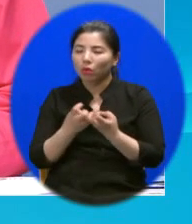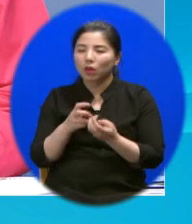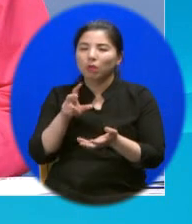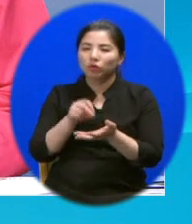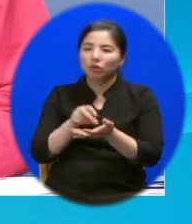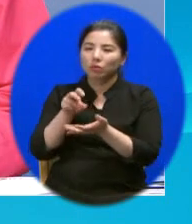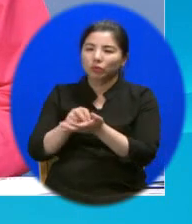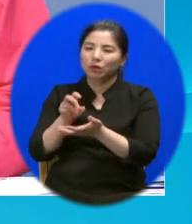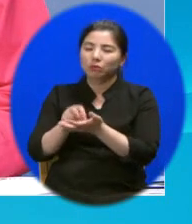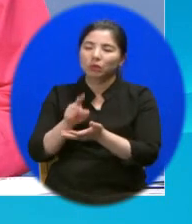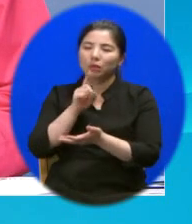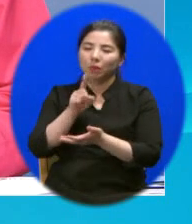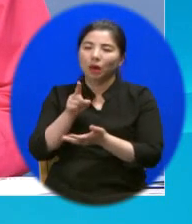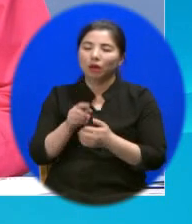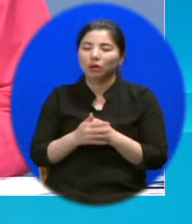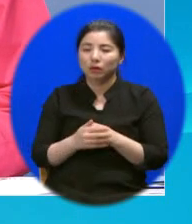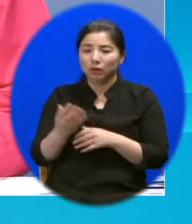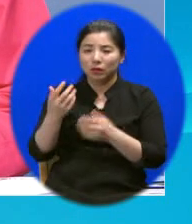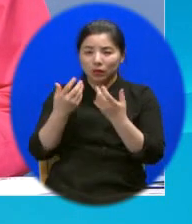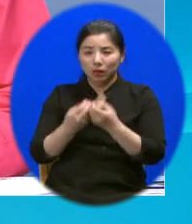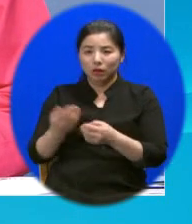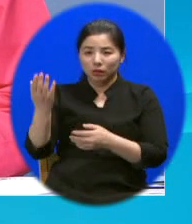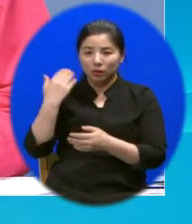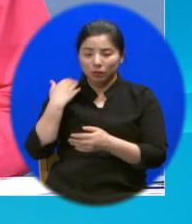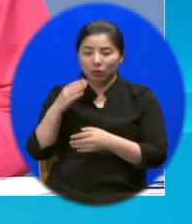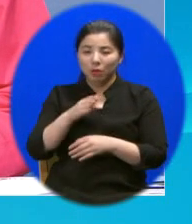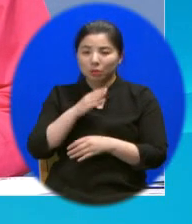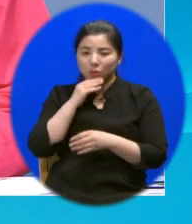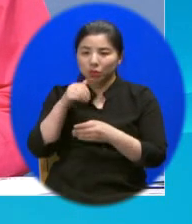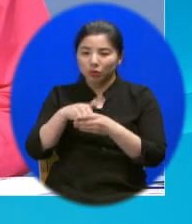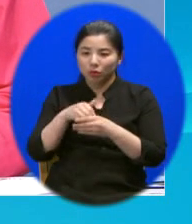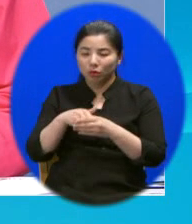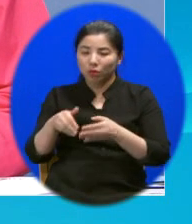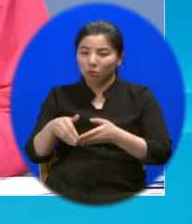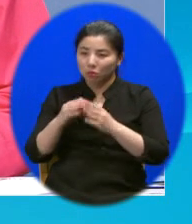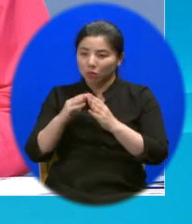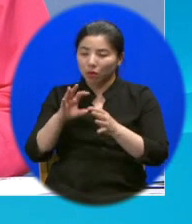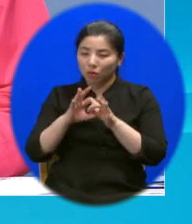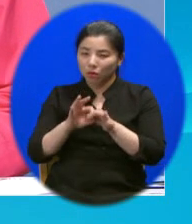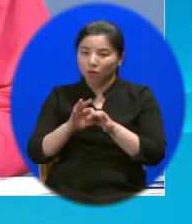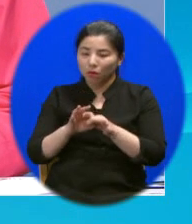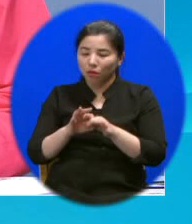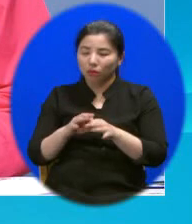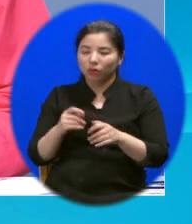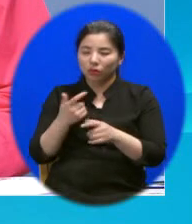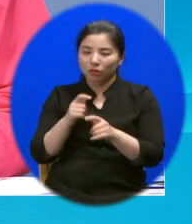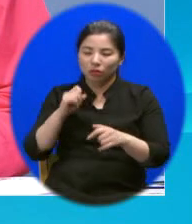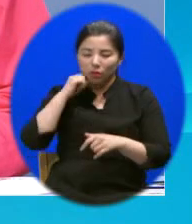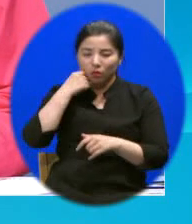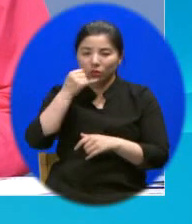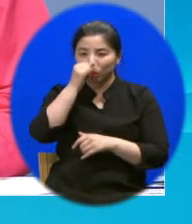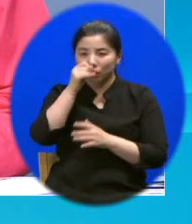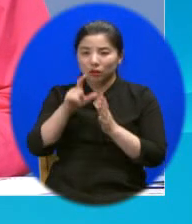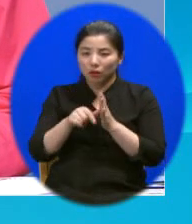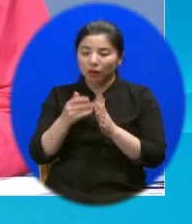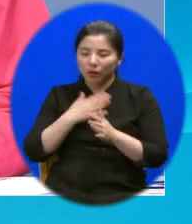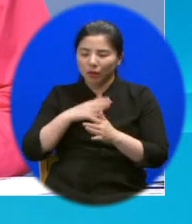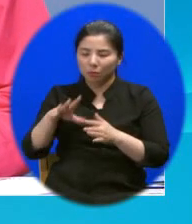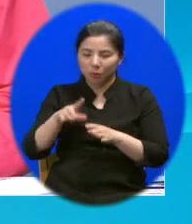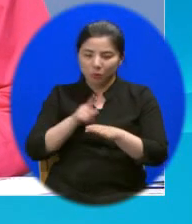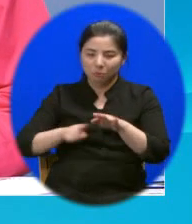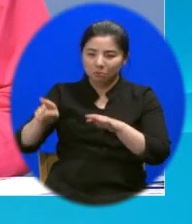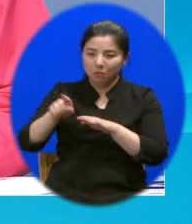지적을 하시는 것 같아요 예를 들어서 지난번에 본 선고 설리 문제에 관해서 여러 가지 어려움이 있었을 때 제가 앞장서서